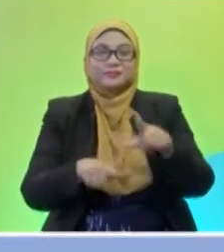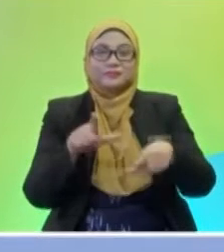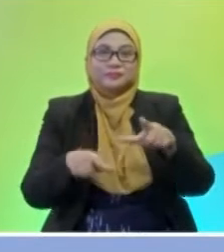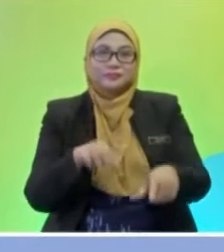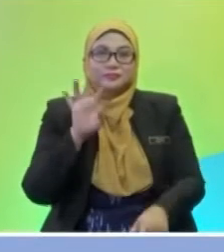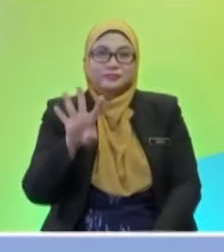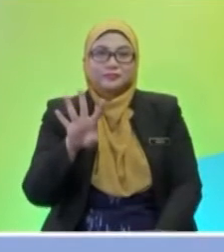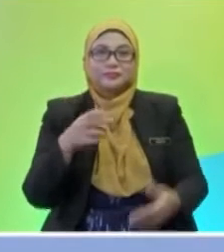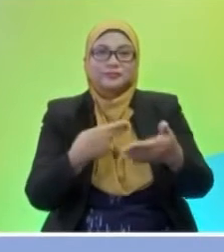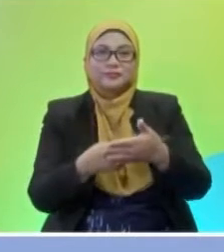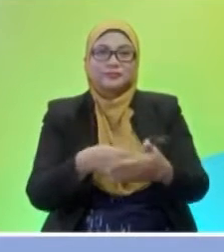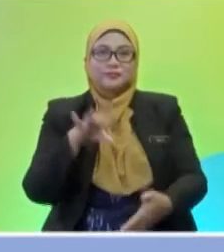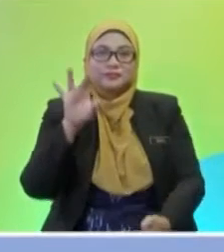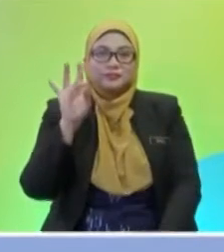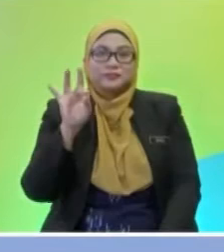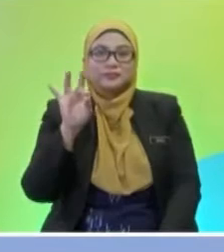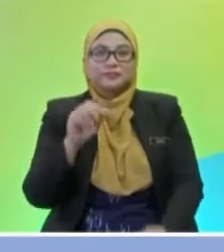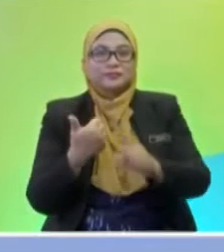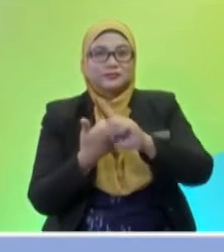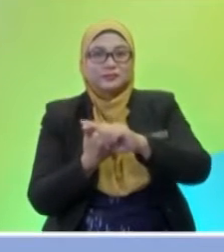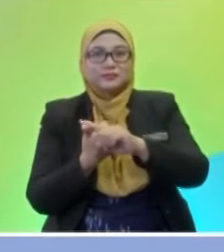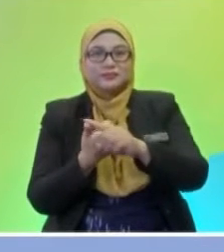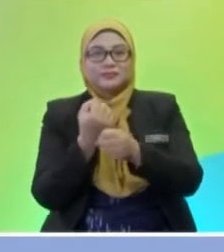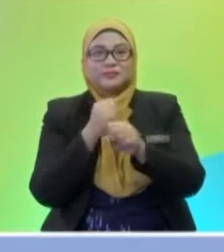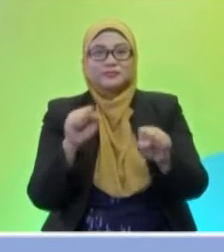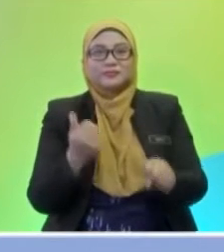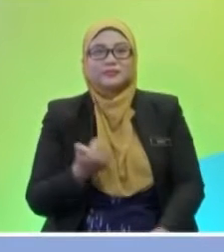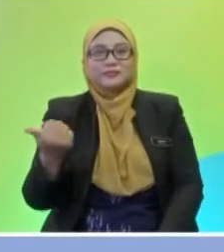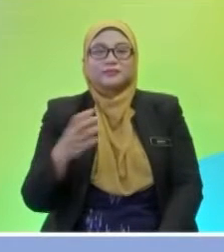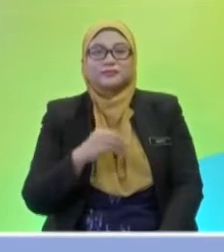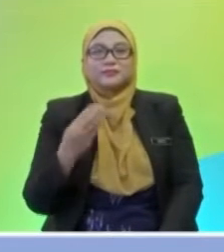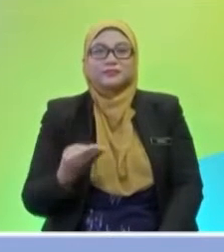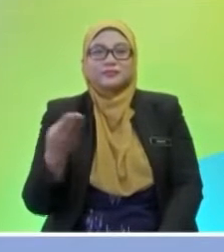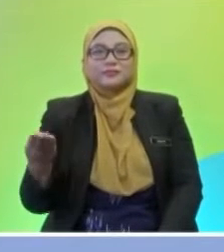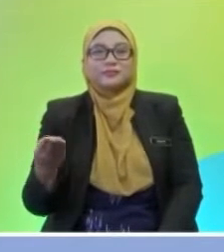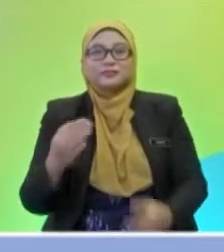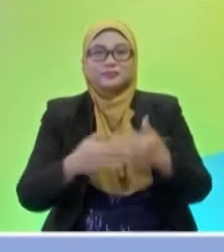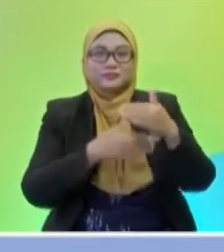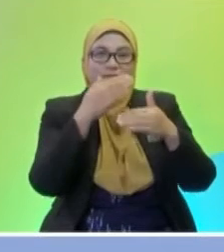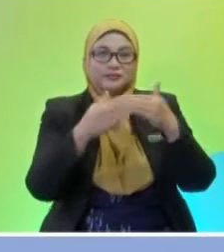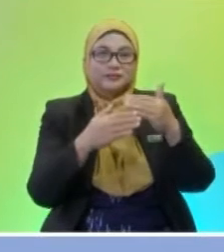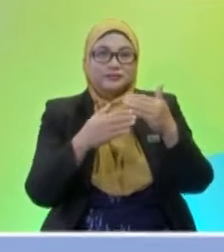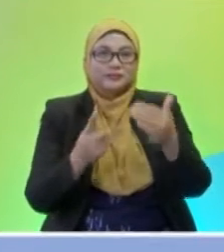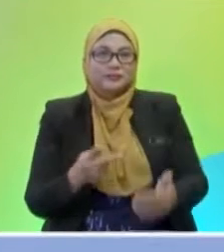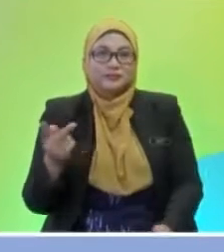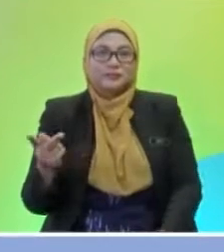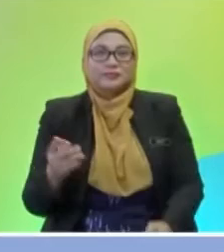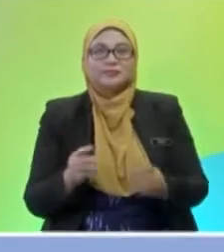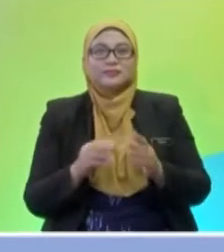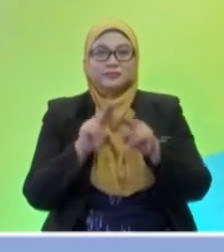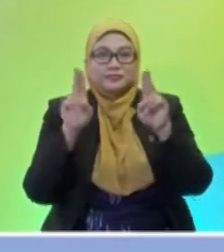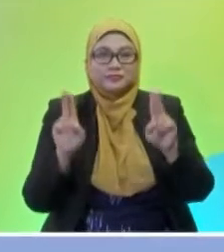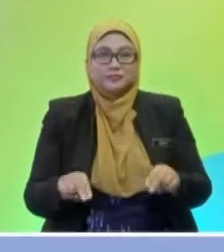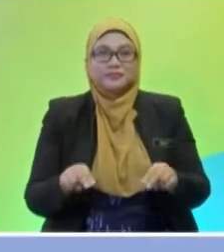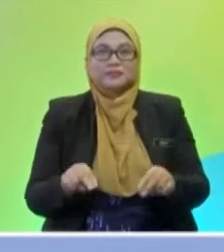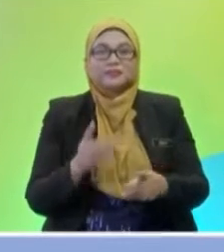langkah yang ke-8. Iaitu yang pertama, menyediakan alatan dan bahan. Membina produk. Menguji kefungsian. Membuat kemasan.